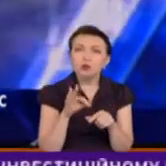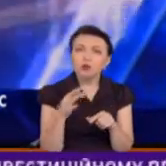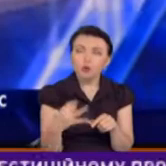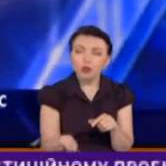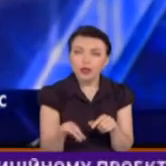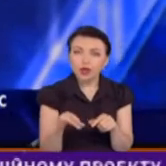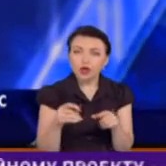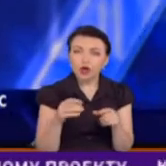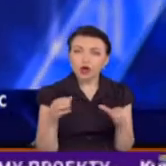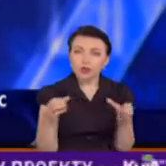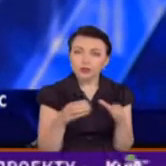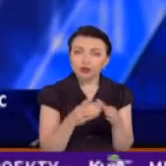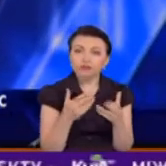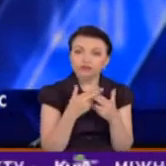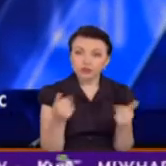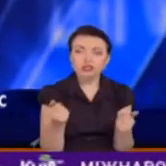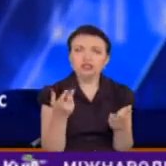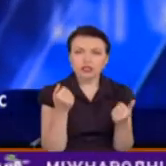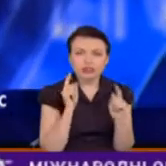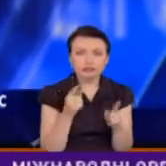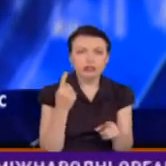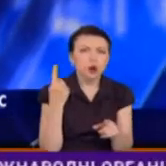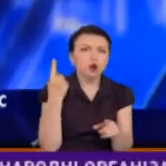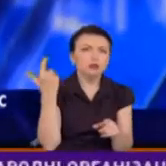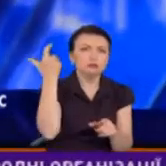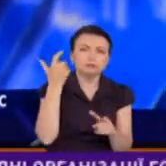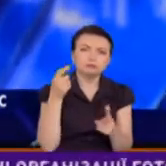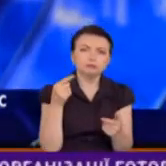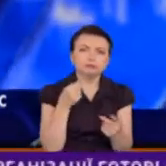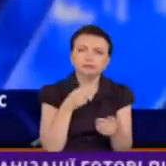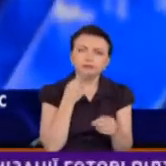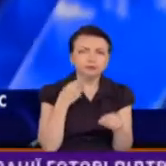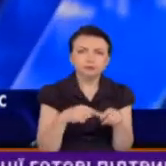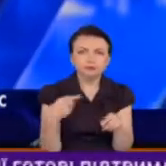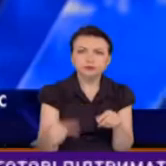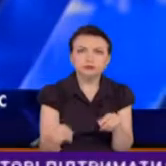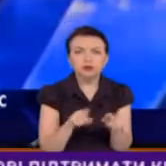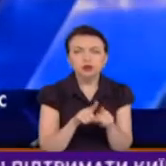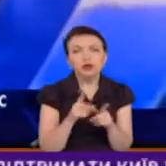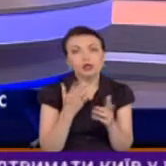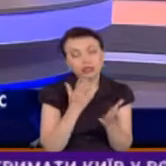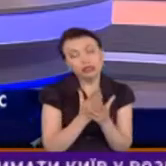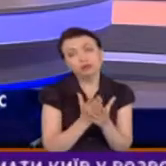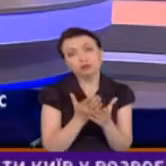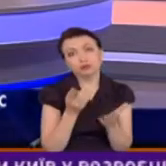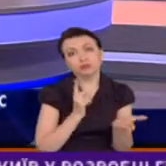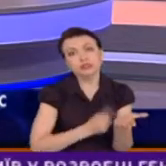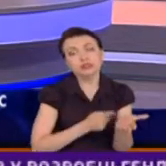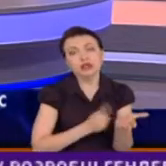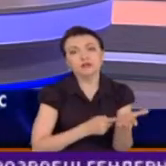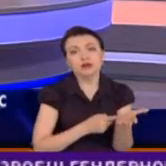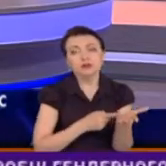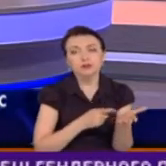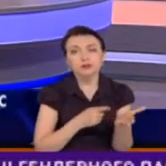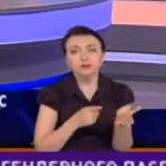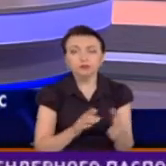пані Марією, визнаємо, що там є монополія, це дає підстави вже регулювати за спеціальною процедурою. О, от бачите, хорошо, що є